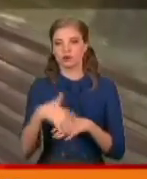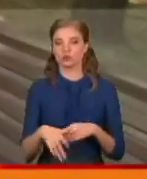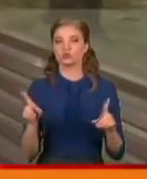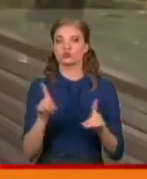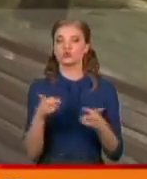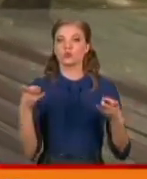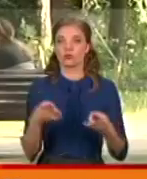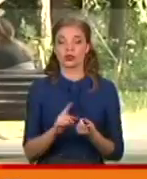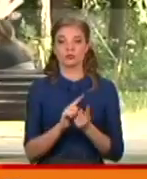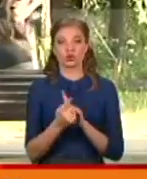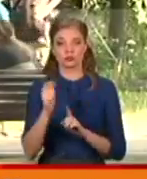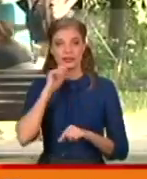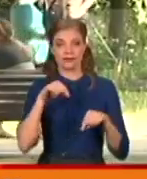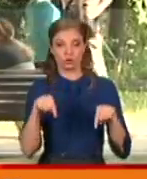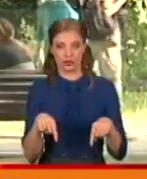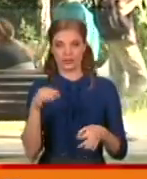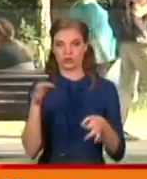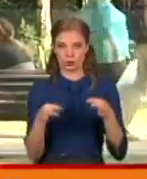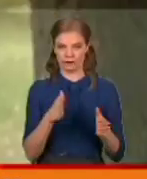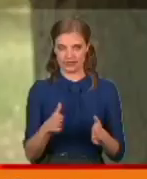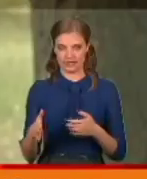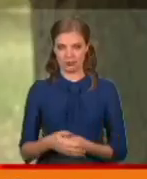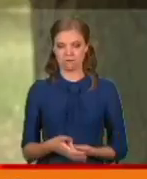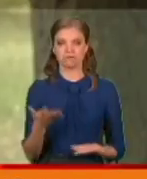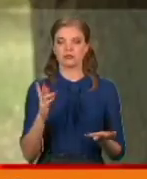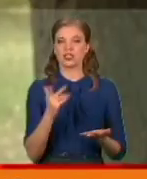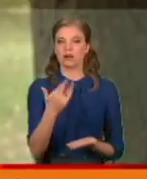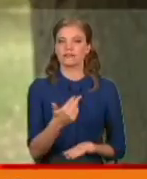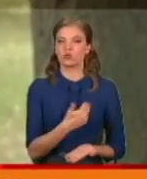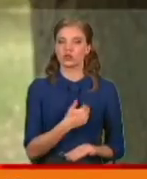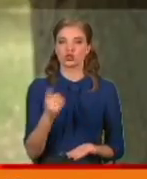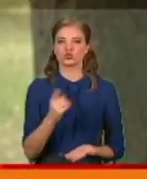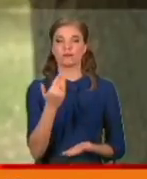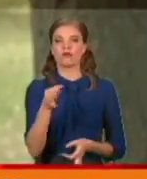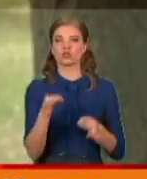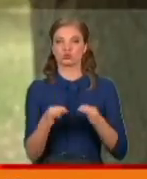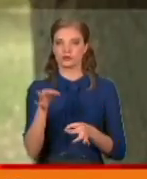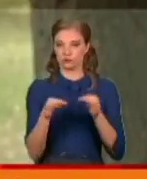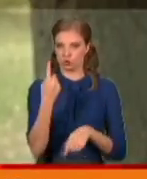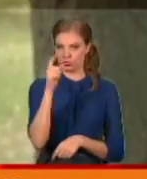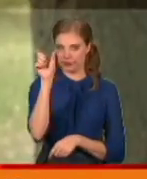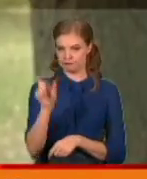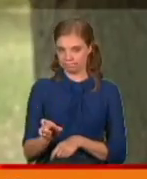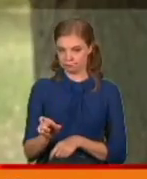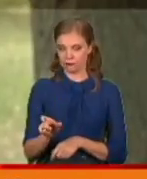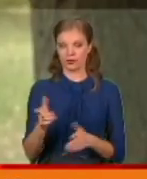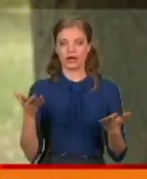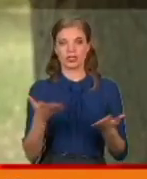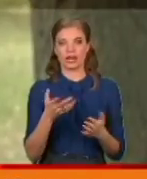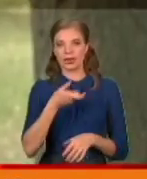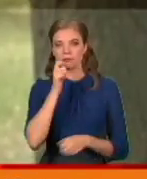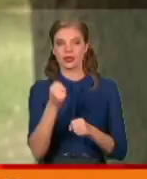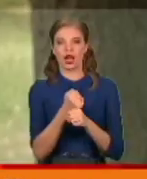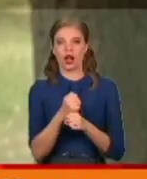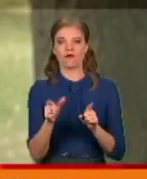що потрібно змінити в українській судовій системі. Як би ви хотіли, щоб вас судив суддя, який п'є каву